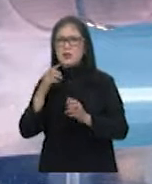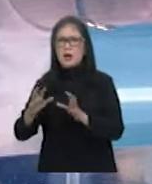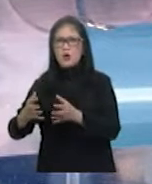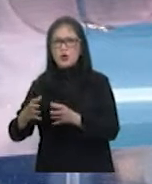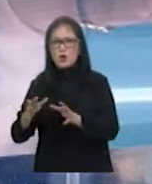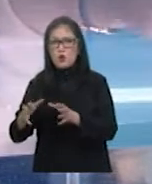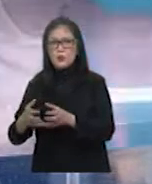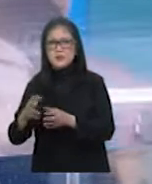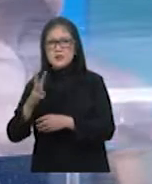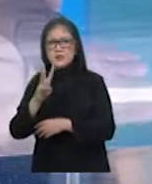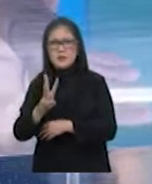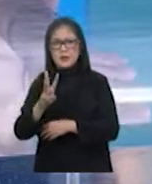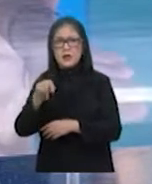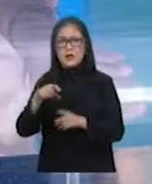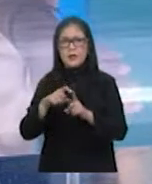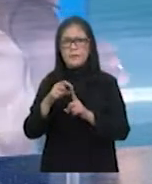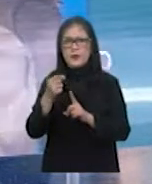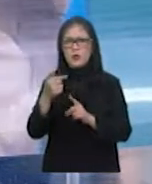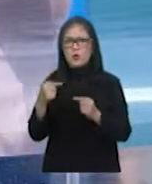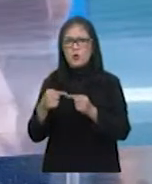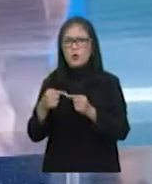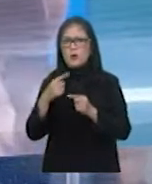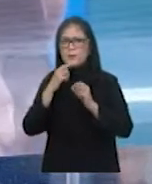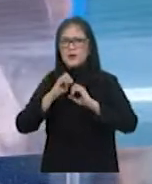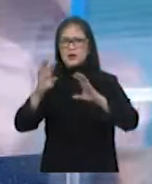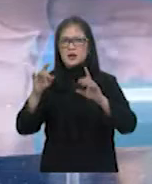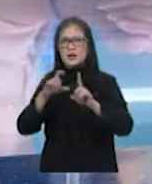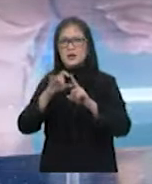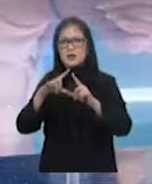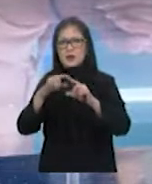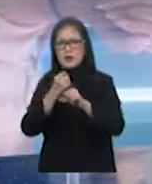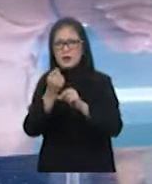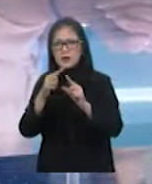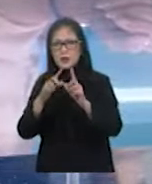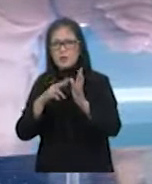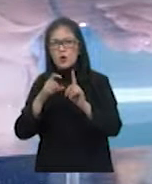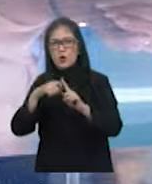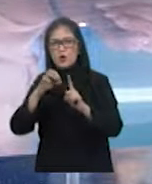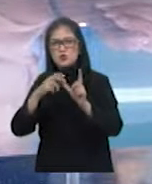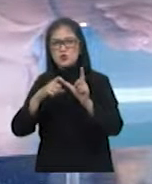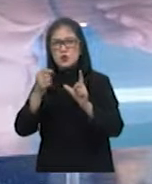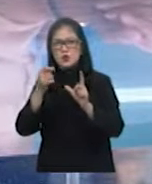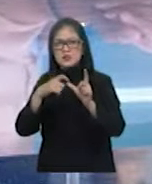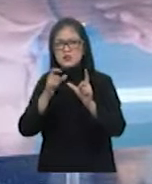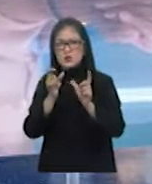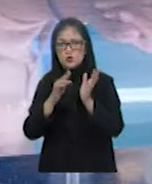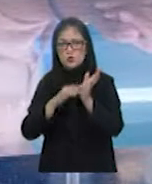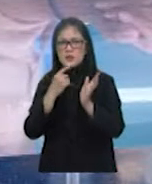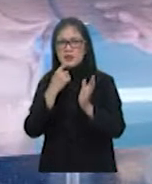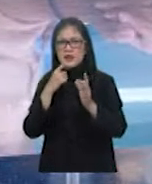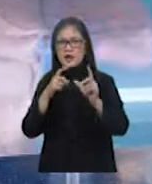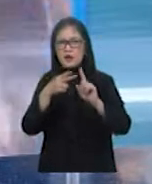Komisi 3 DPR, terutama terkait beredarnya diagram konsorsium dan diagram kerajaan Verdi Sambo yang dapat